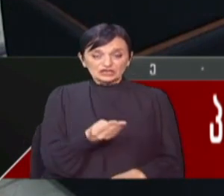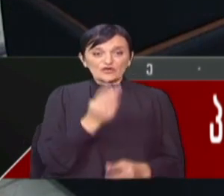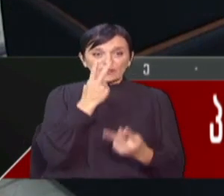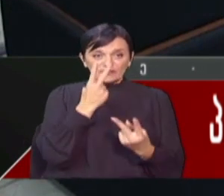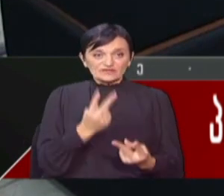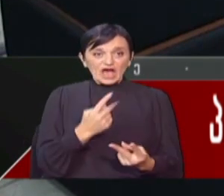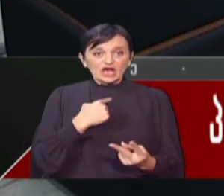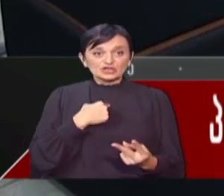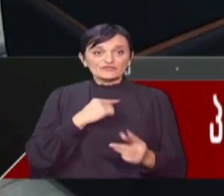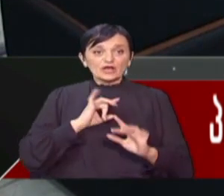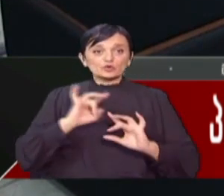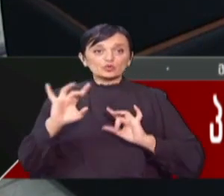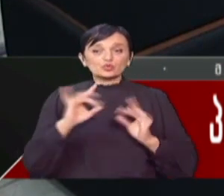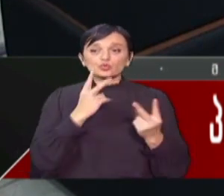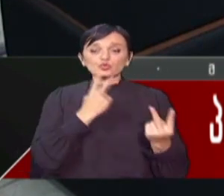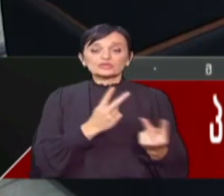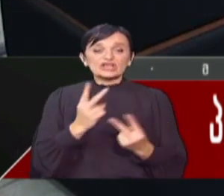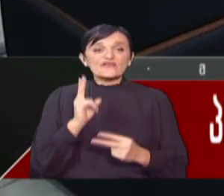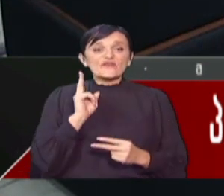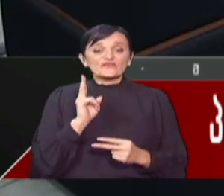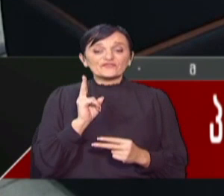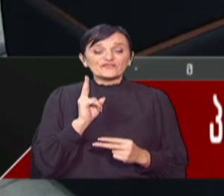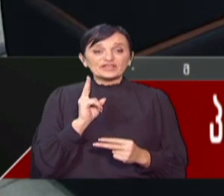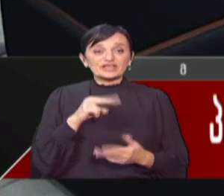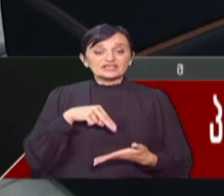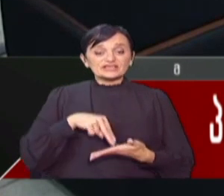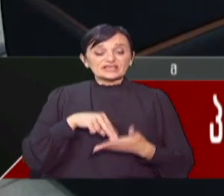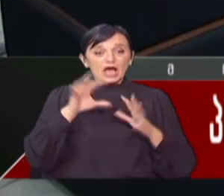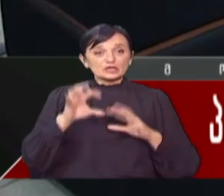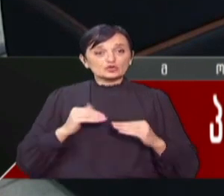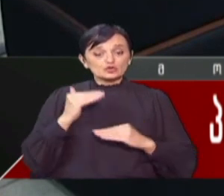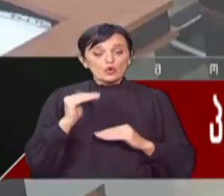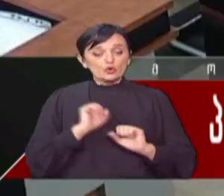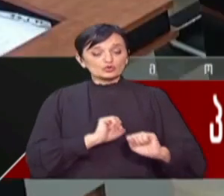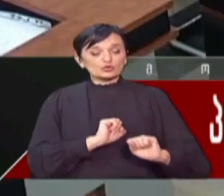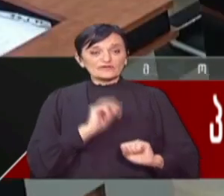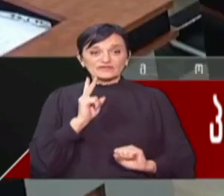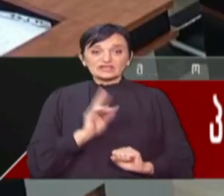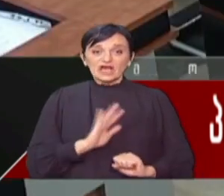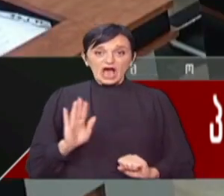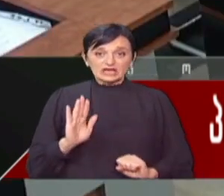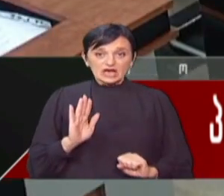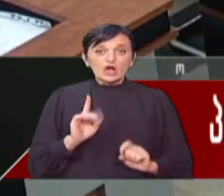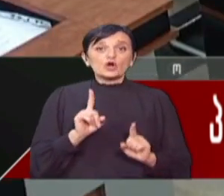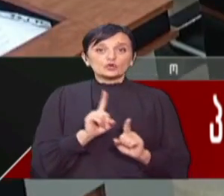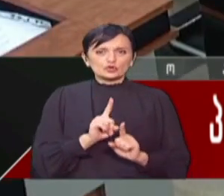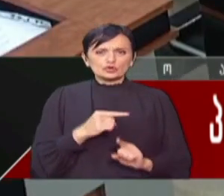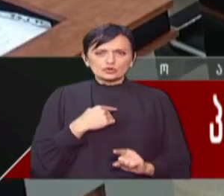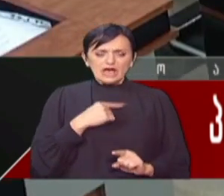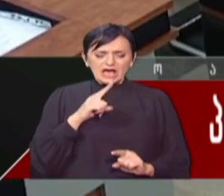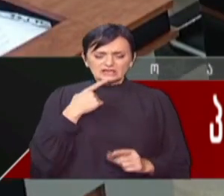ჩვენ ლუსტრაციას იმისა, თუ ვინ დგას კონსტიტუციის ადარეჩოსა და ვინ არ დგას. რა თქმა უნდა, ვიტოვებთ იმეც,